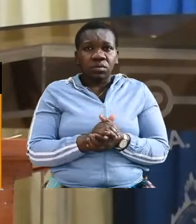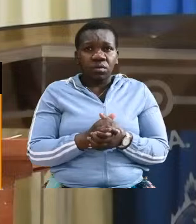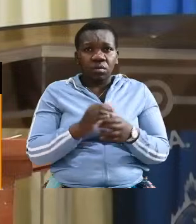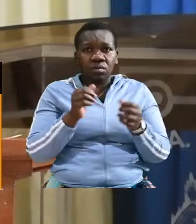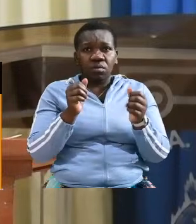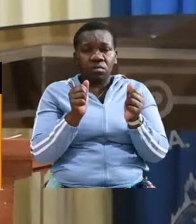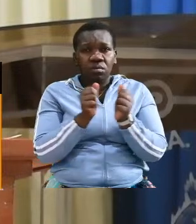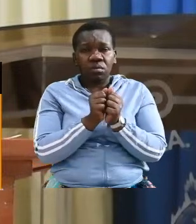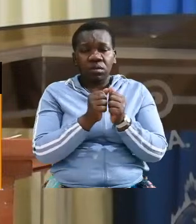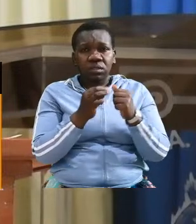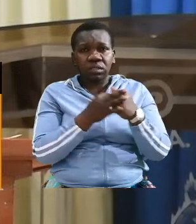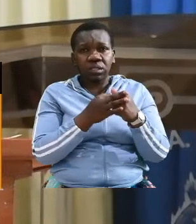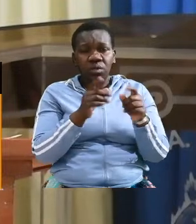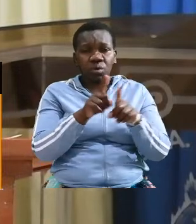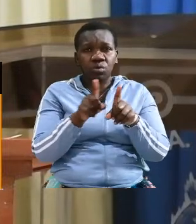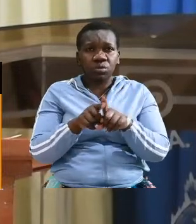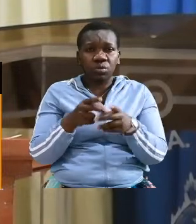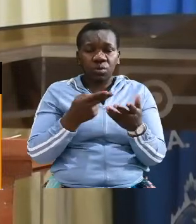Kutakuwa na meza ya Bwana